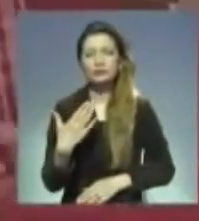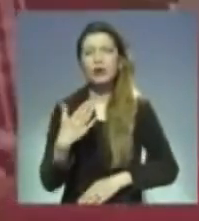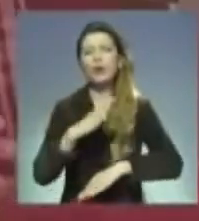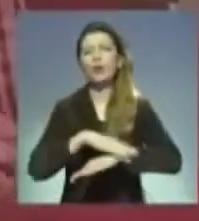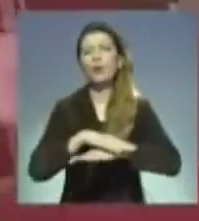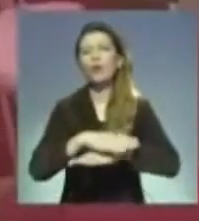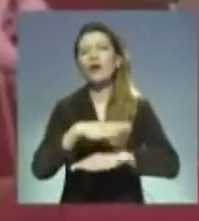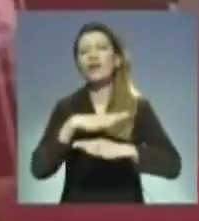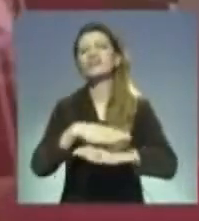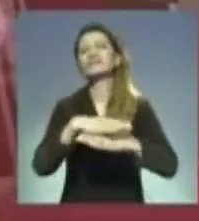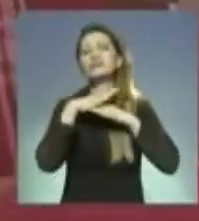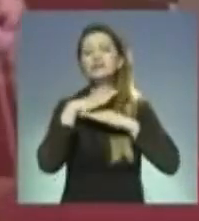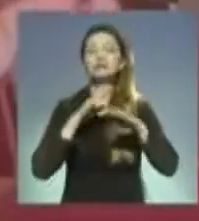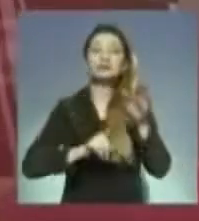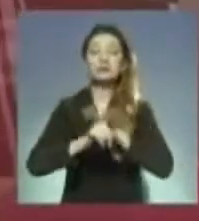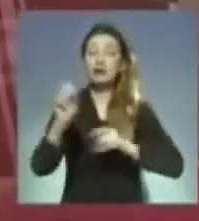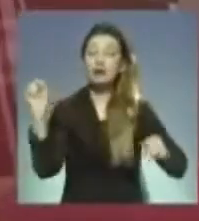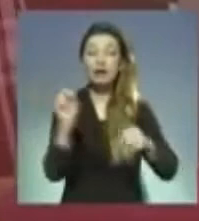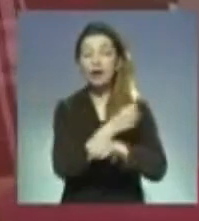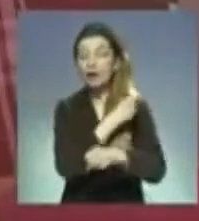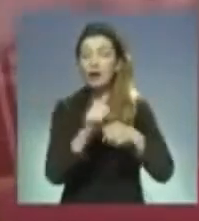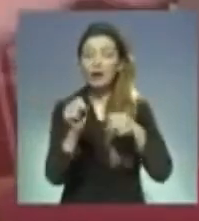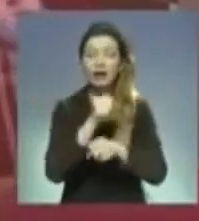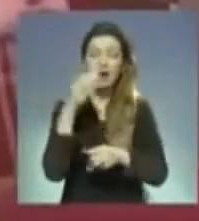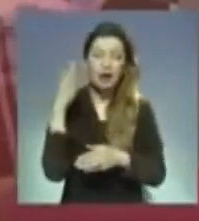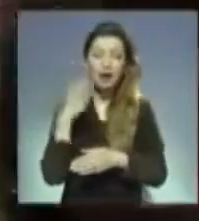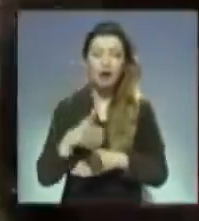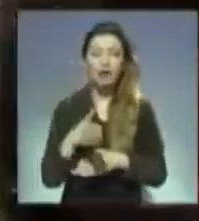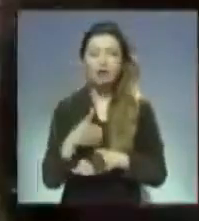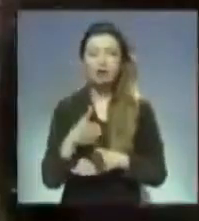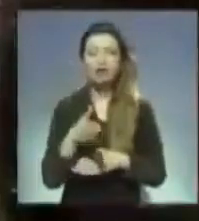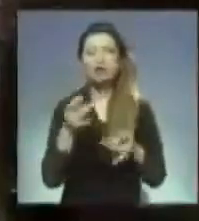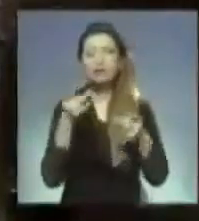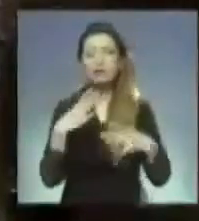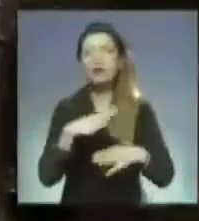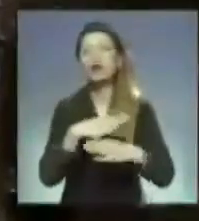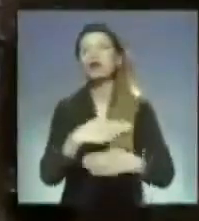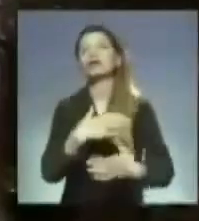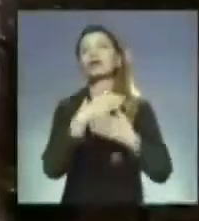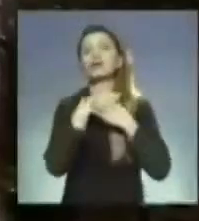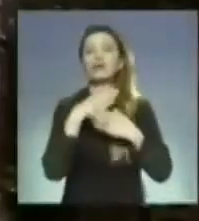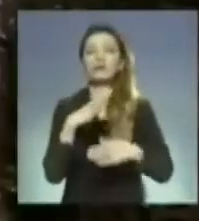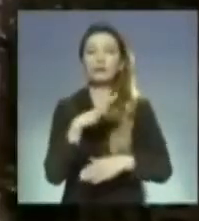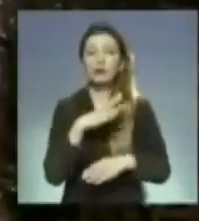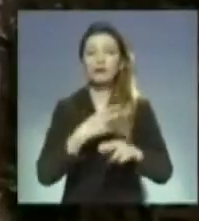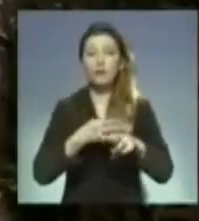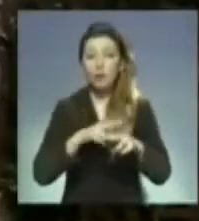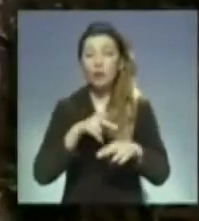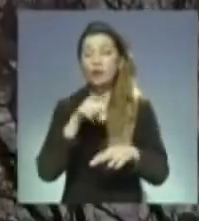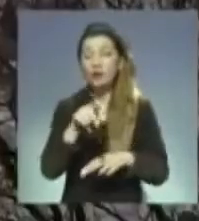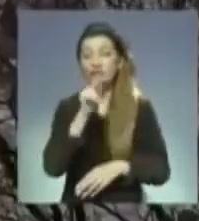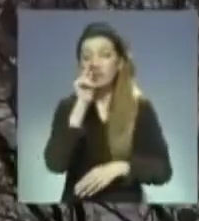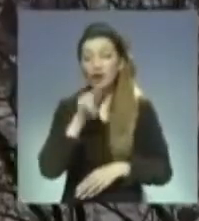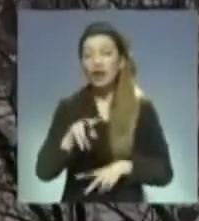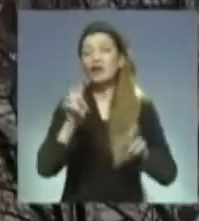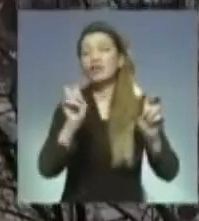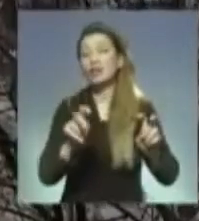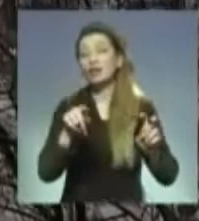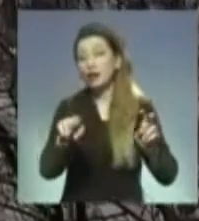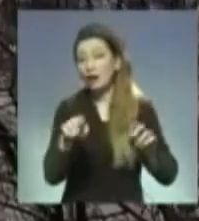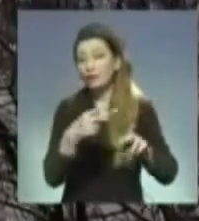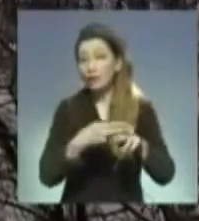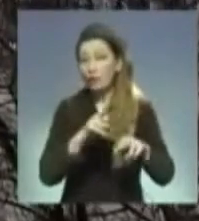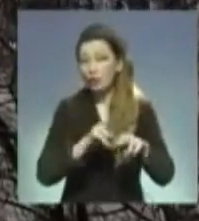Я начинаю с ним драться. Он меня берет вот так вот, так, в сиденье просто. Главным обидчиком оказался тот самый пассажир. И, как позже